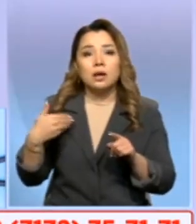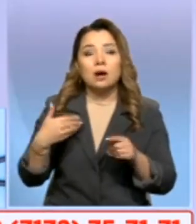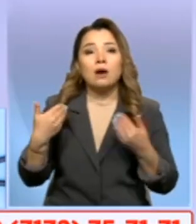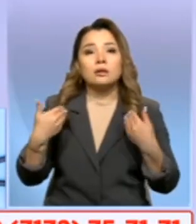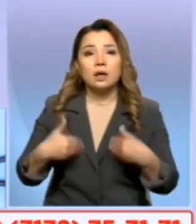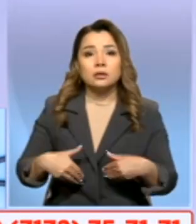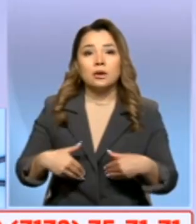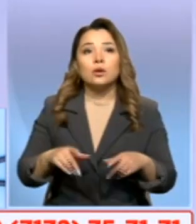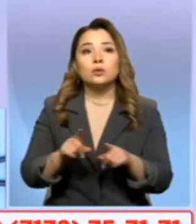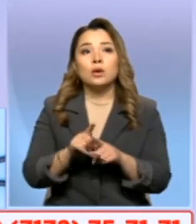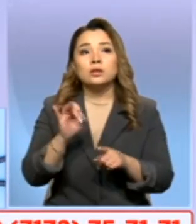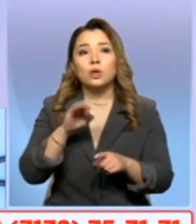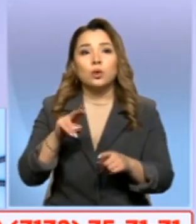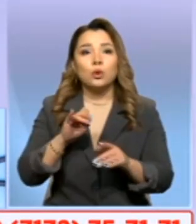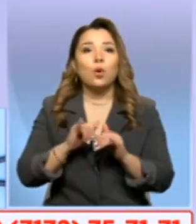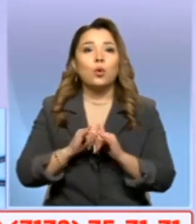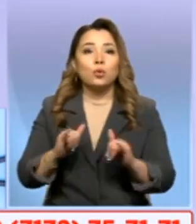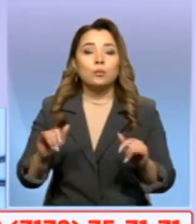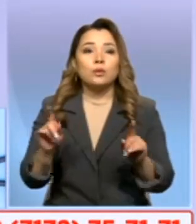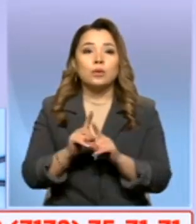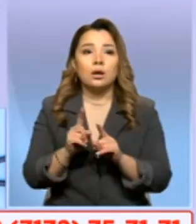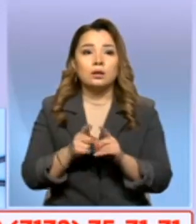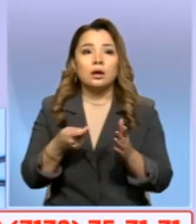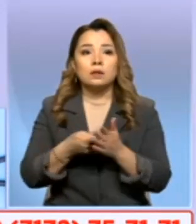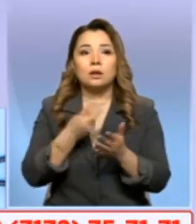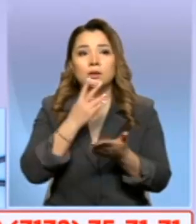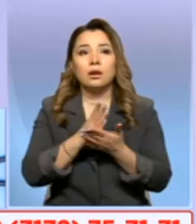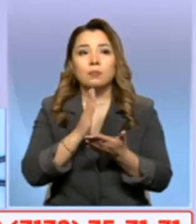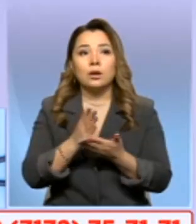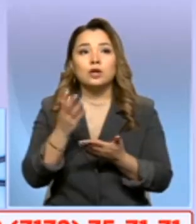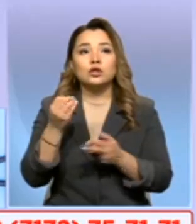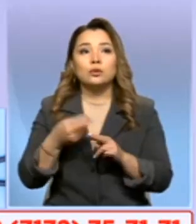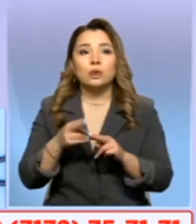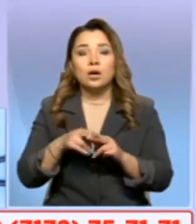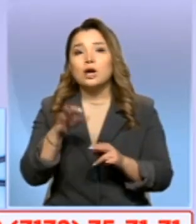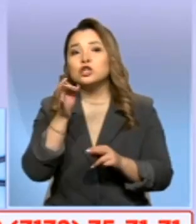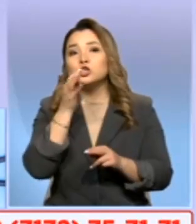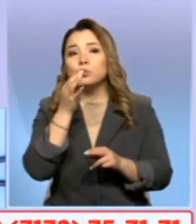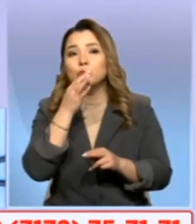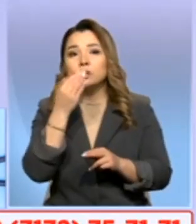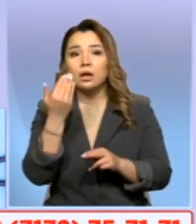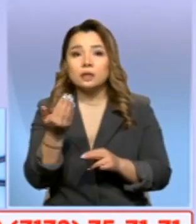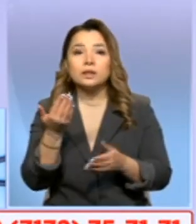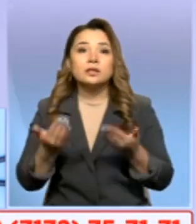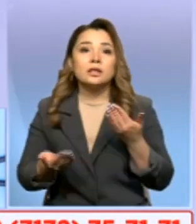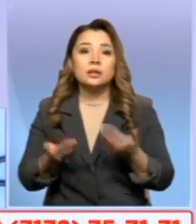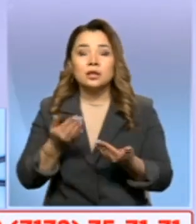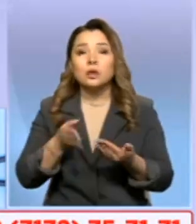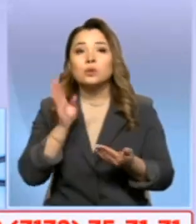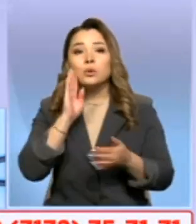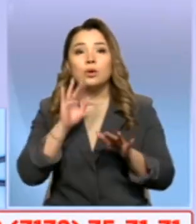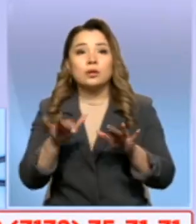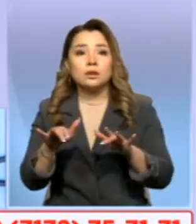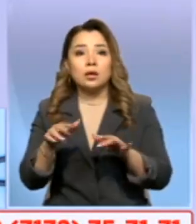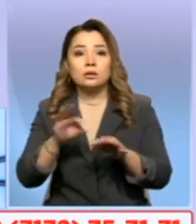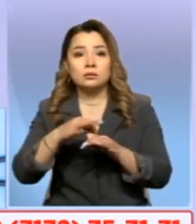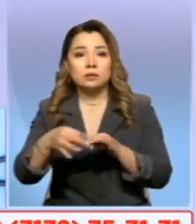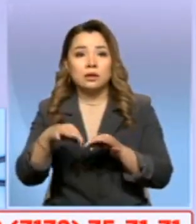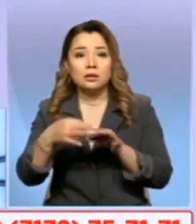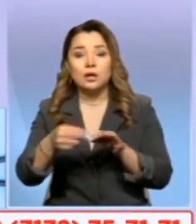ағзадағы йодтың көбеюіне алып келеді. Және жұмыртқа, егер де суға пісіріп жейтін